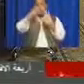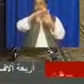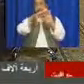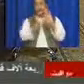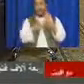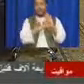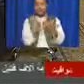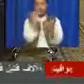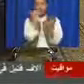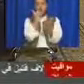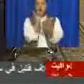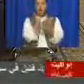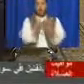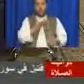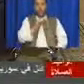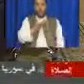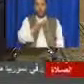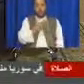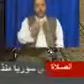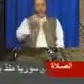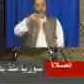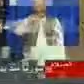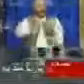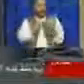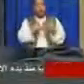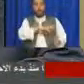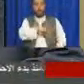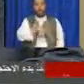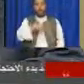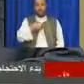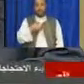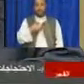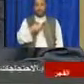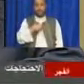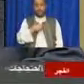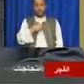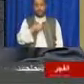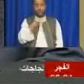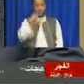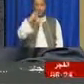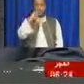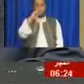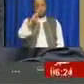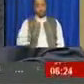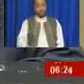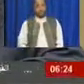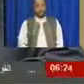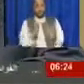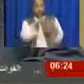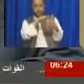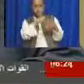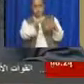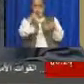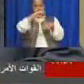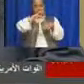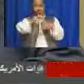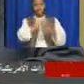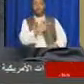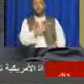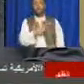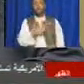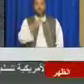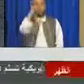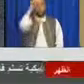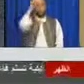اهميه وجود علماء الشريعه في المصالحه الوطنيه لم شمل البلد وبين الناس